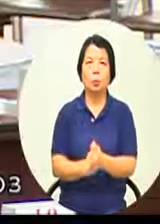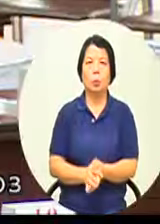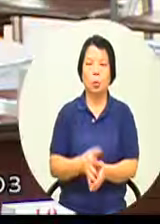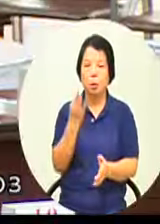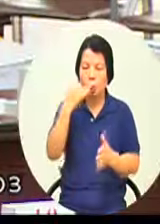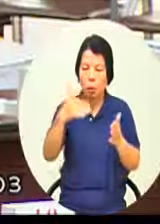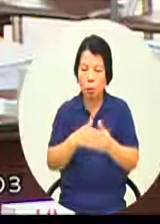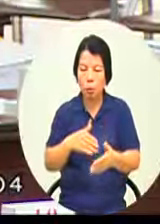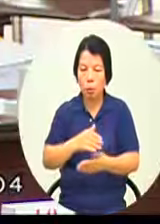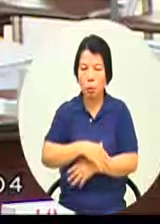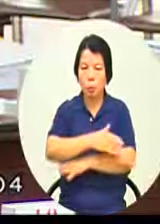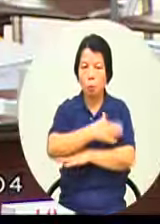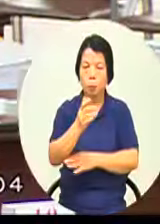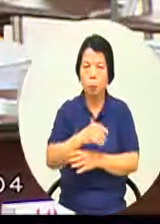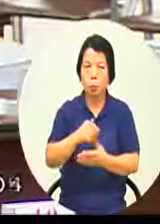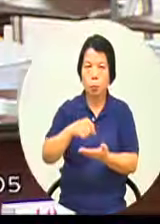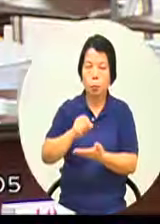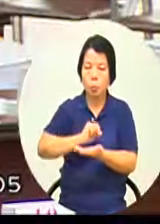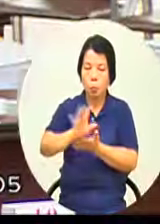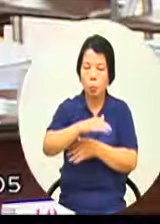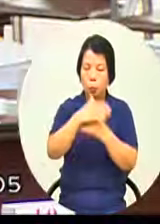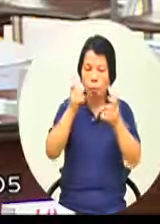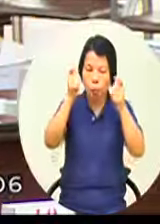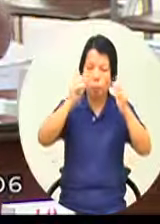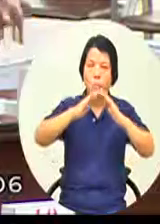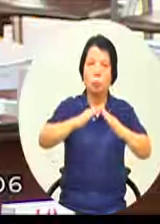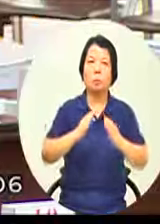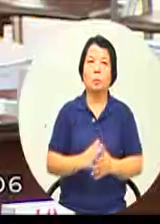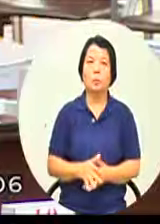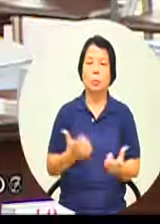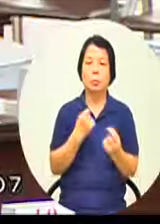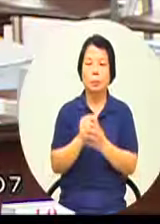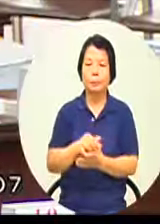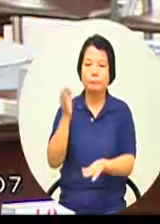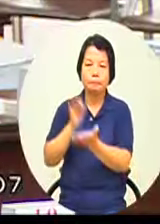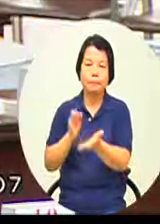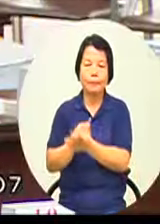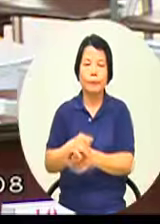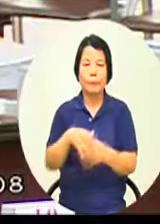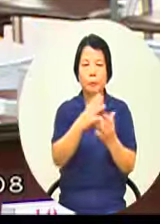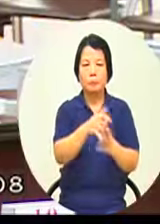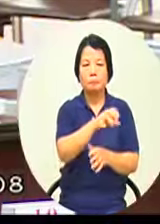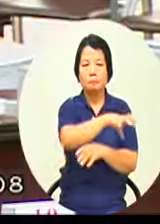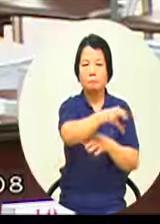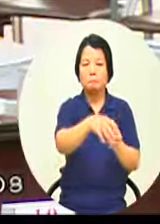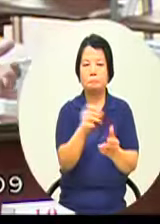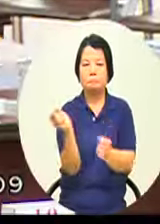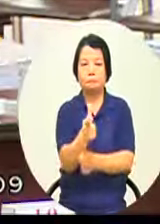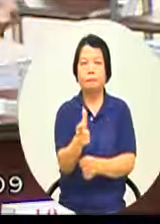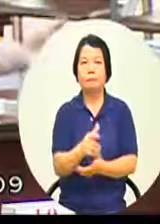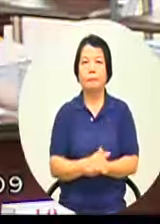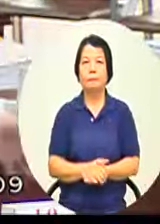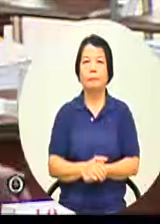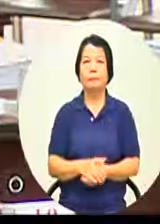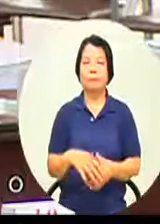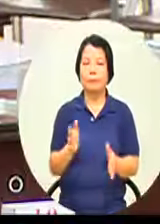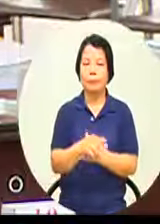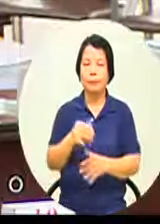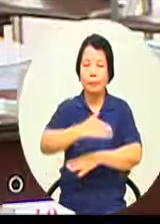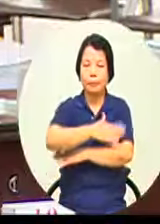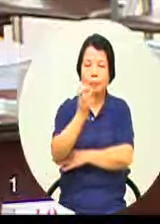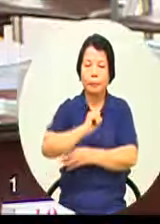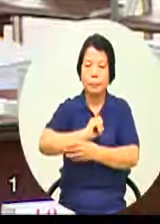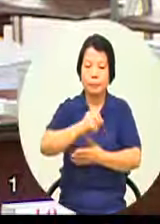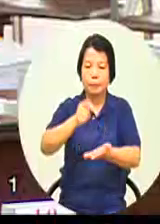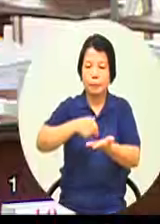不免得我看看的，咱高雄市嘞，吼、哦、嘛是比别人较少噶，是不是安尼？哦，这是媒体所报出来嘛，